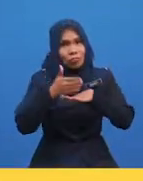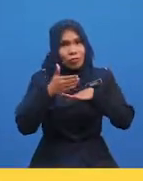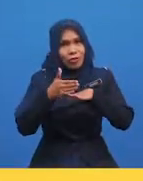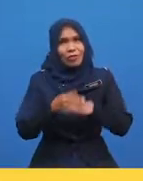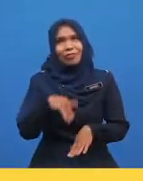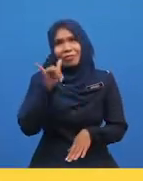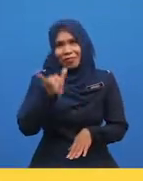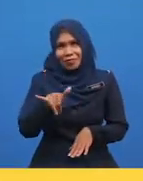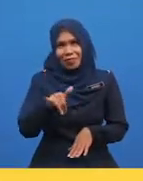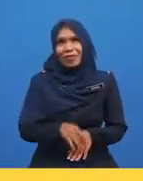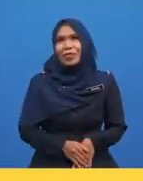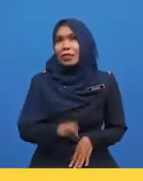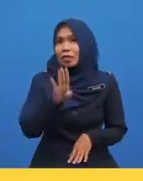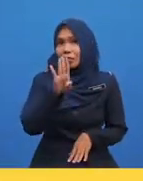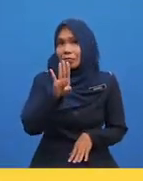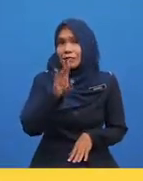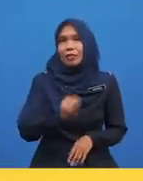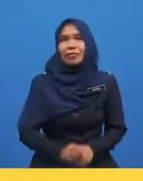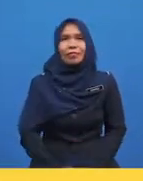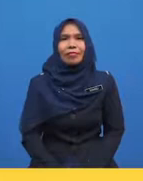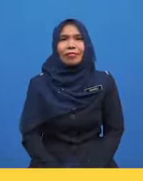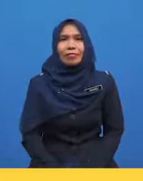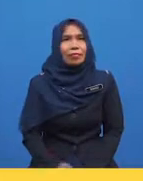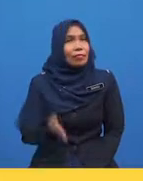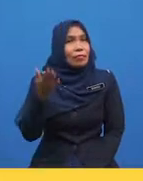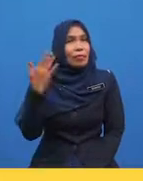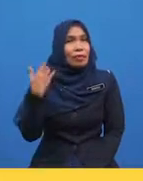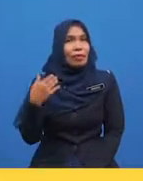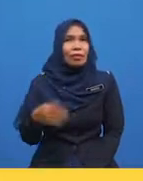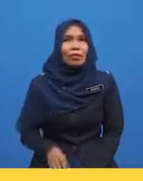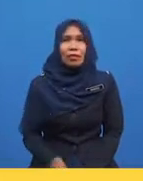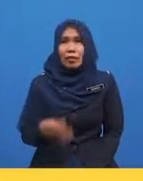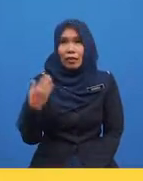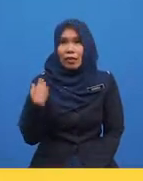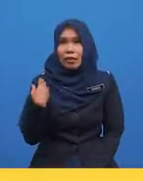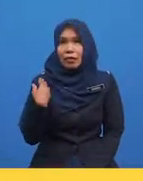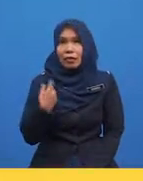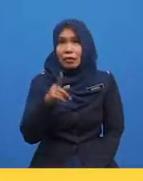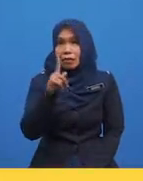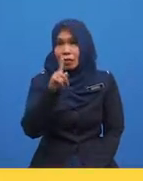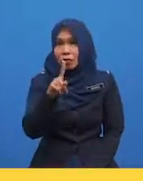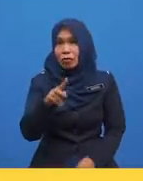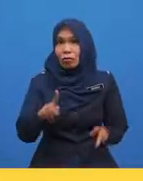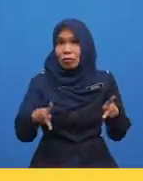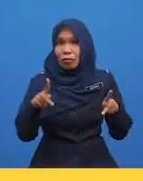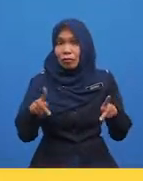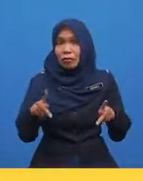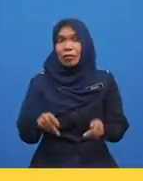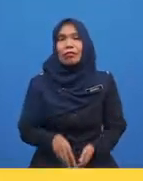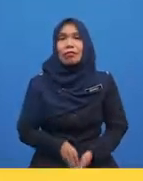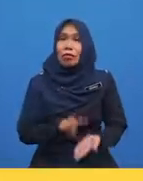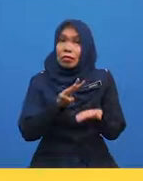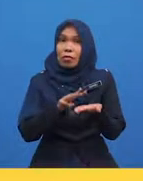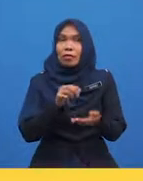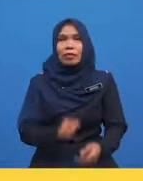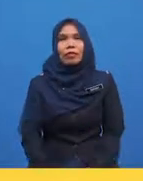Ya, 4. Tadi ada sekeping wafer. Selepas cikgu